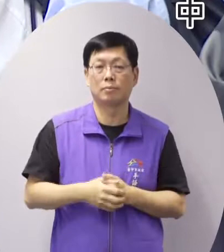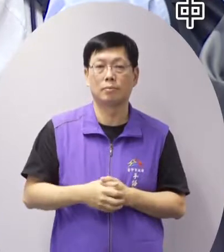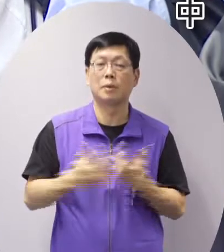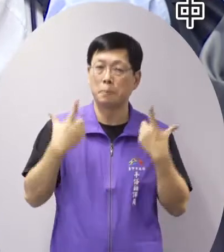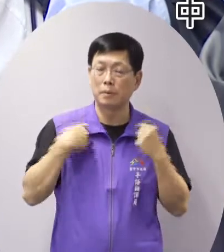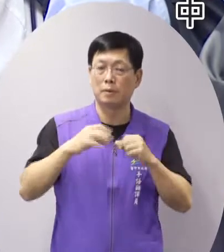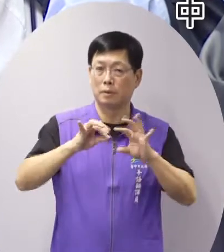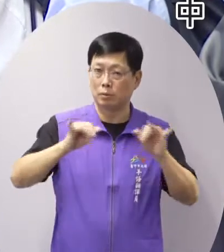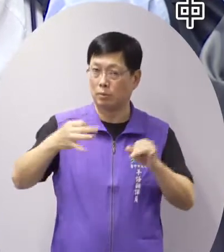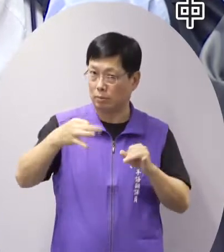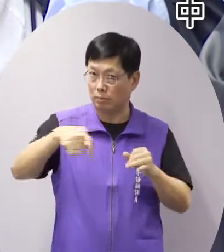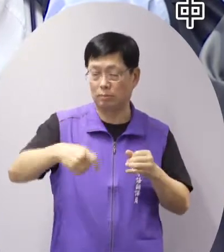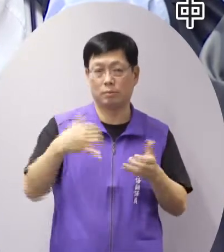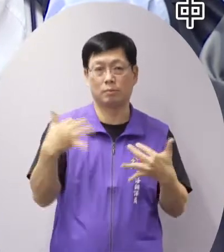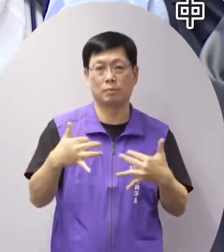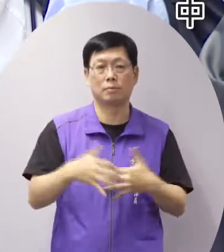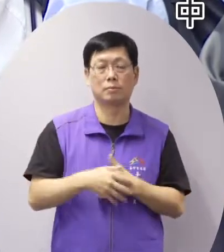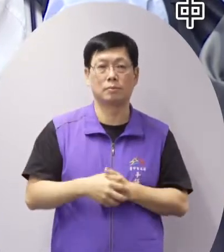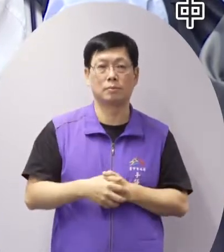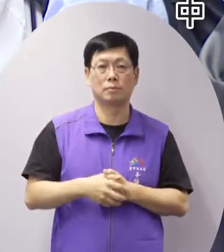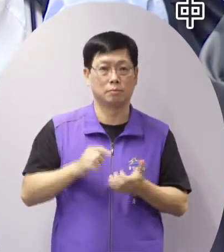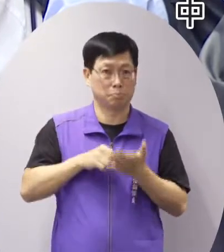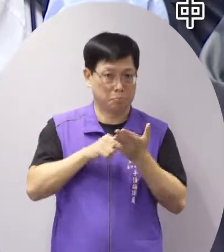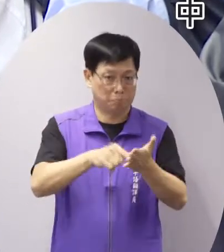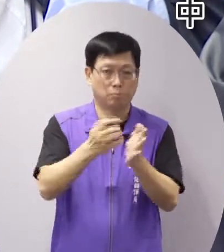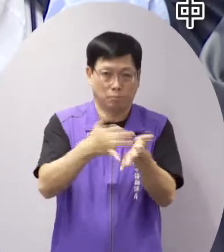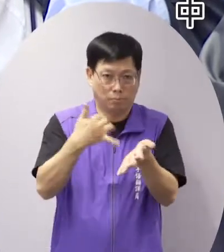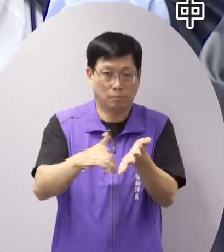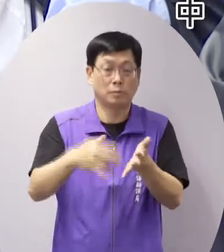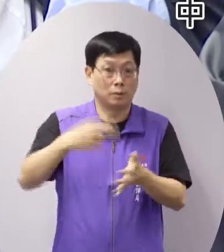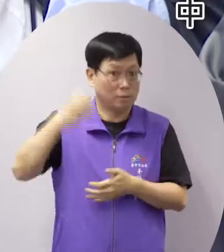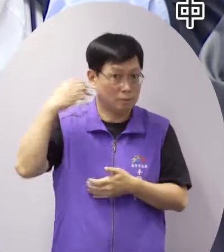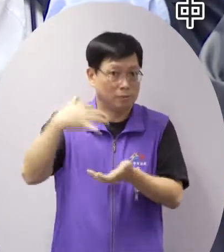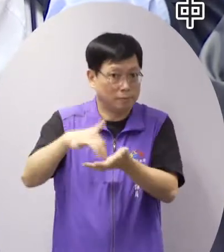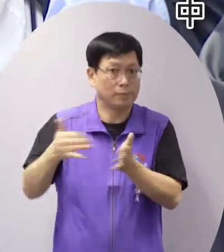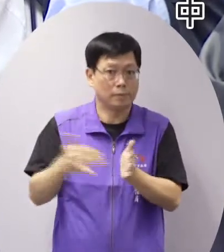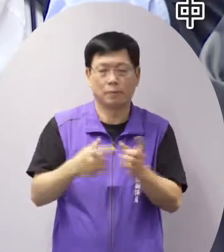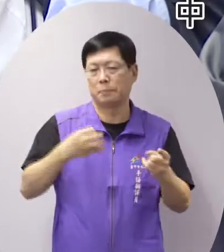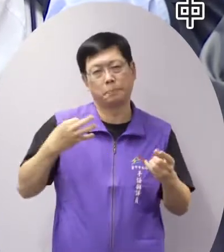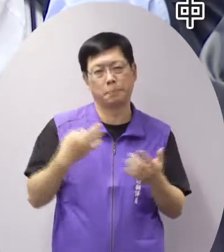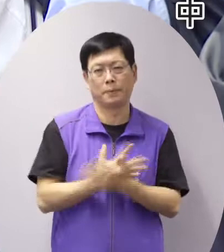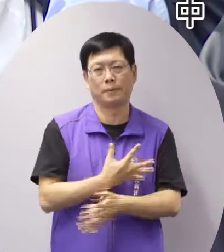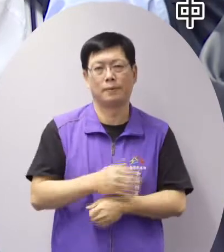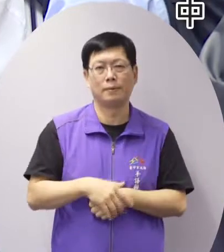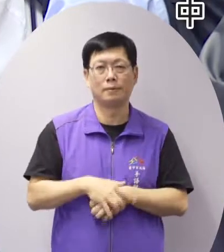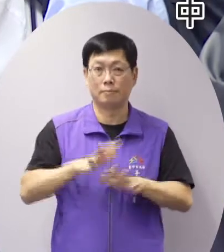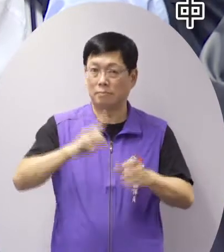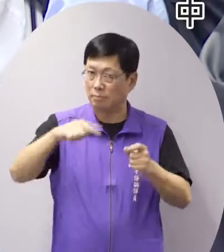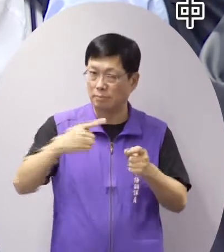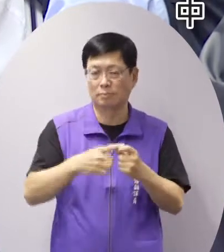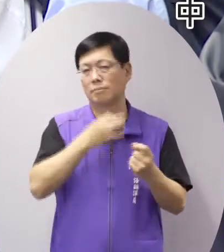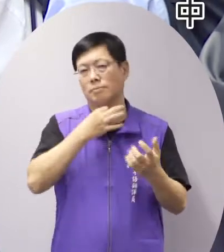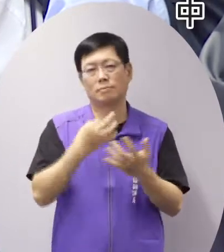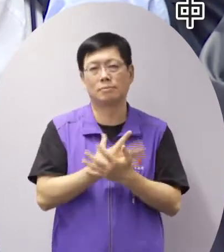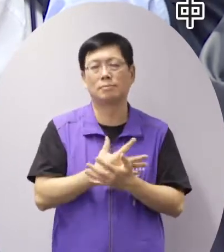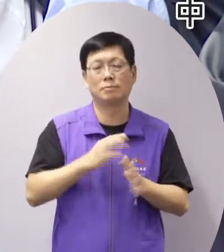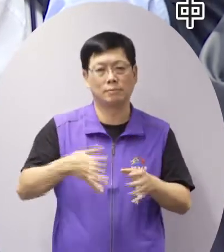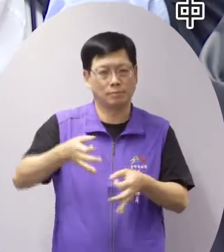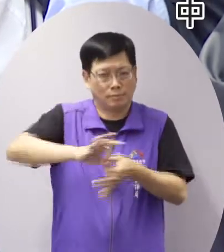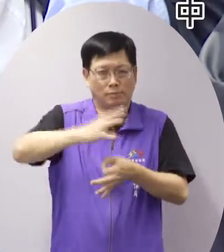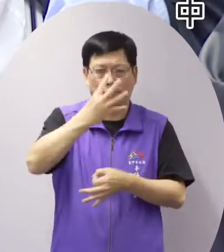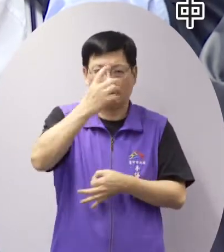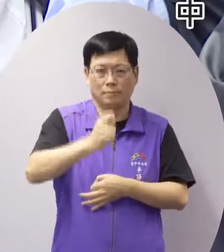土地款的问题因为编列的预算重新核算是不足今年的需要，所以我们追